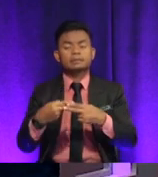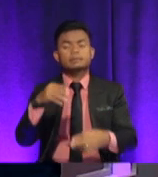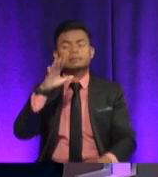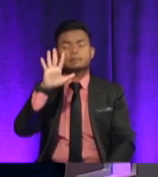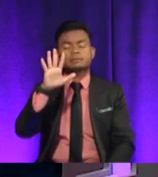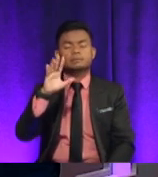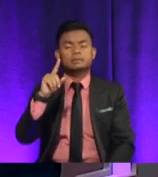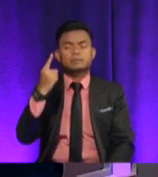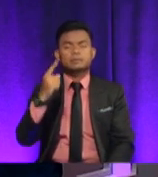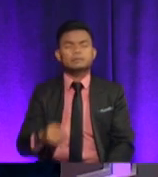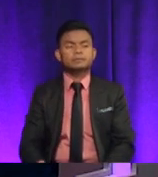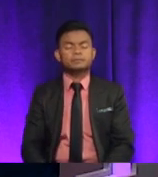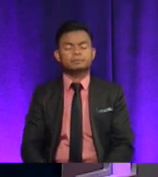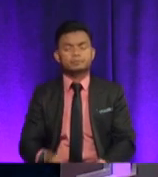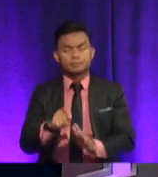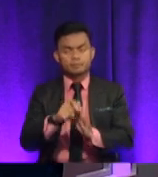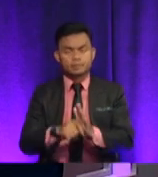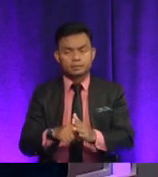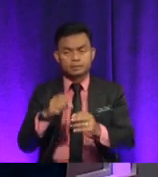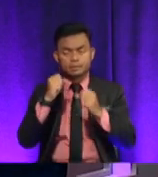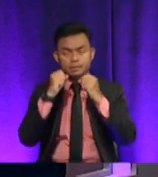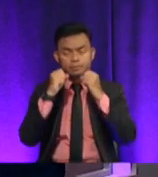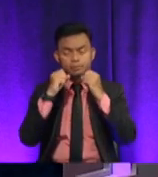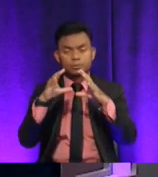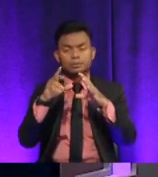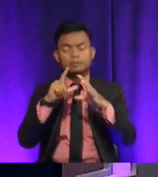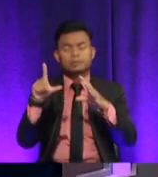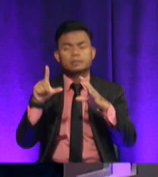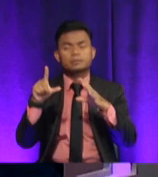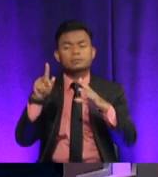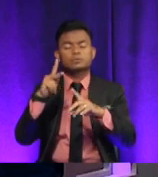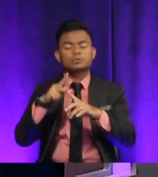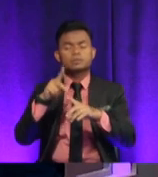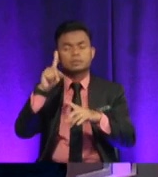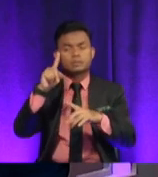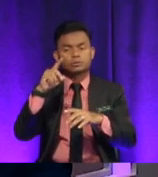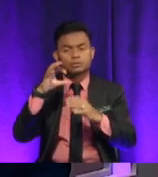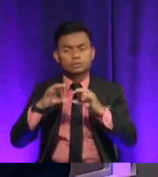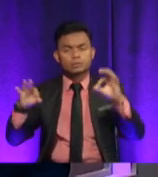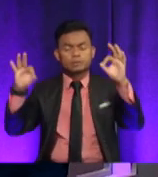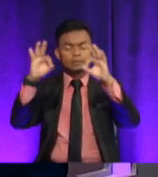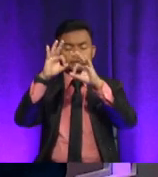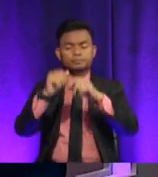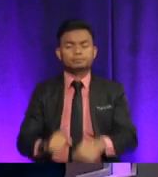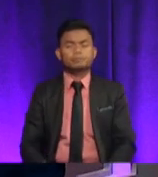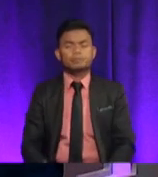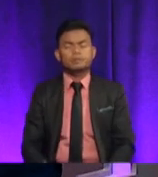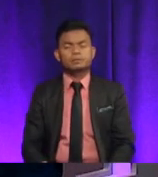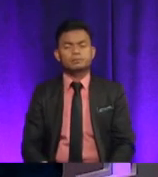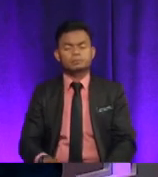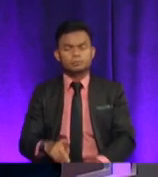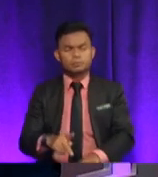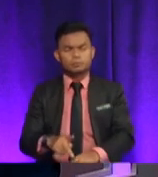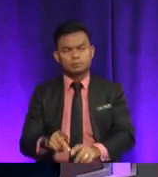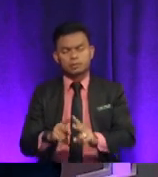kan tadi tersebutlah suatu cerita hanya 4 saja dan paling panjang adalah 5 patah perkataan dalam satu